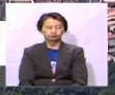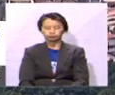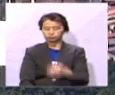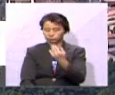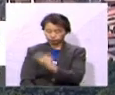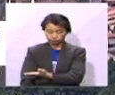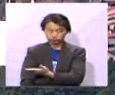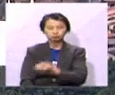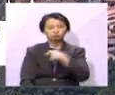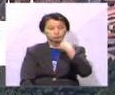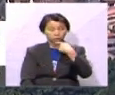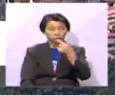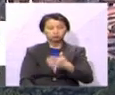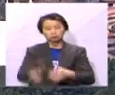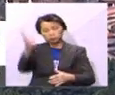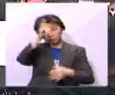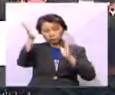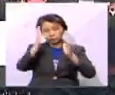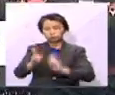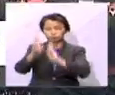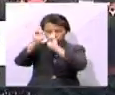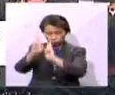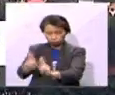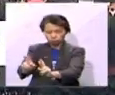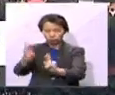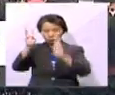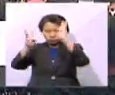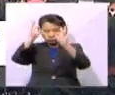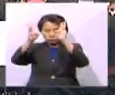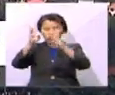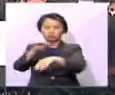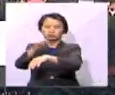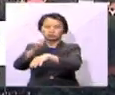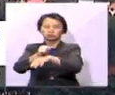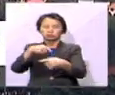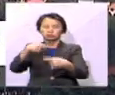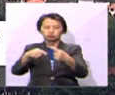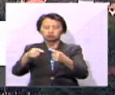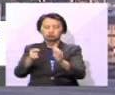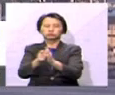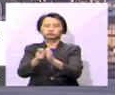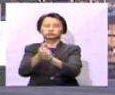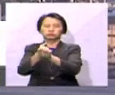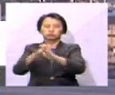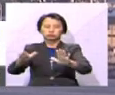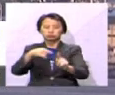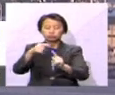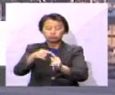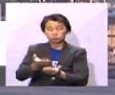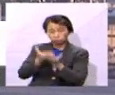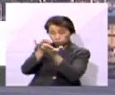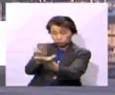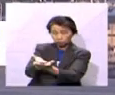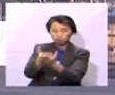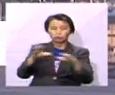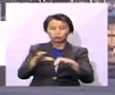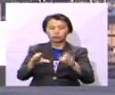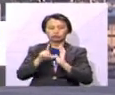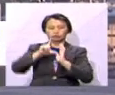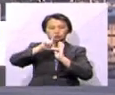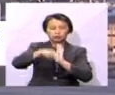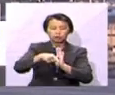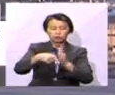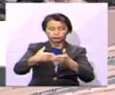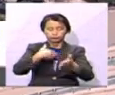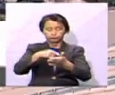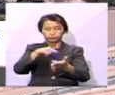Beliau bagaimanapun berkata kerajaan Malaysia menghormati kekhawatiran Singapura berhubung aspek keselamatan apabila cadangan itu dilaksanakan kelak.